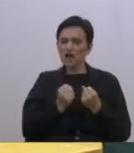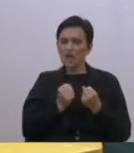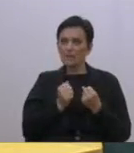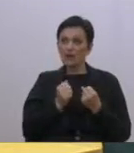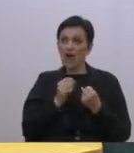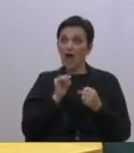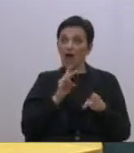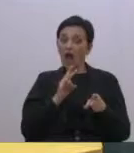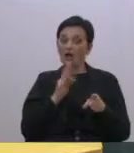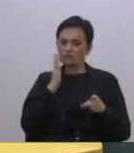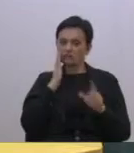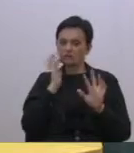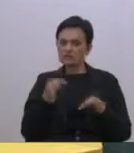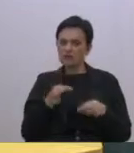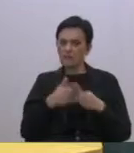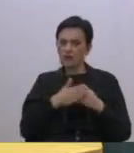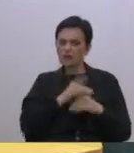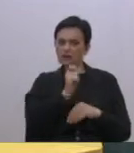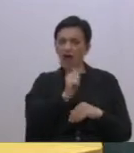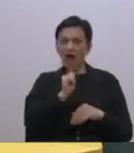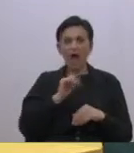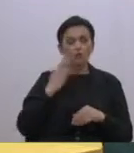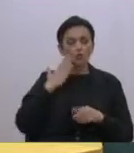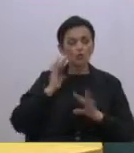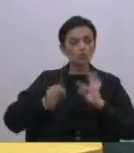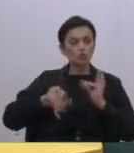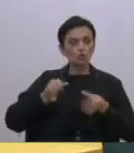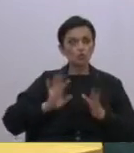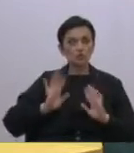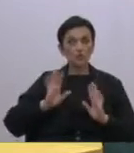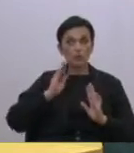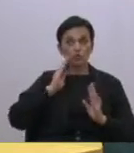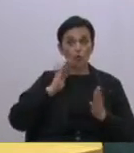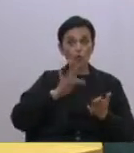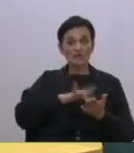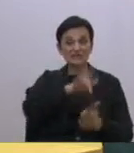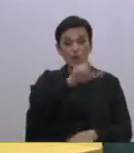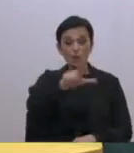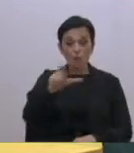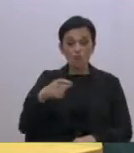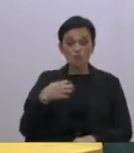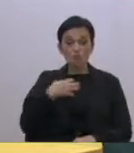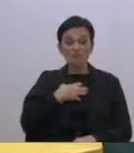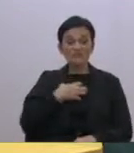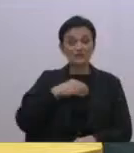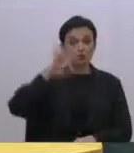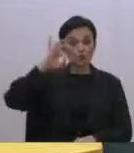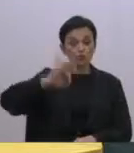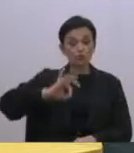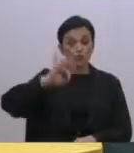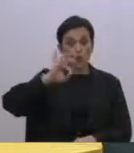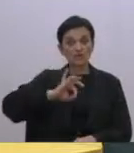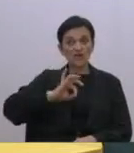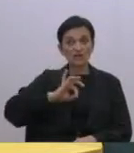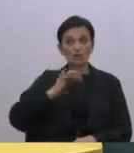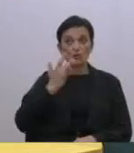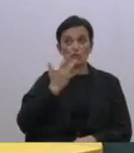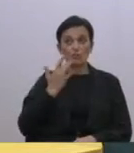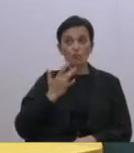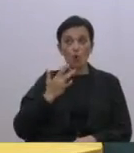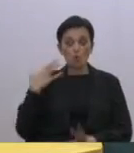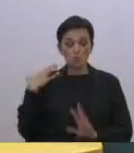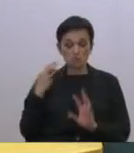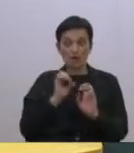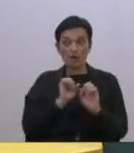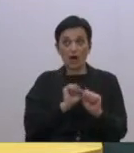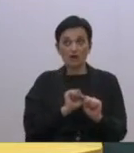სამართლიანად არის დასჯილი, ან უსამართლო. და როდესაც მოსახლეობის მნიშვნელოვანი პროცენტი პოლიტიკურად მხარს უჭერს